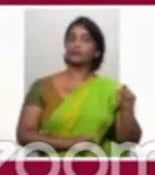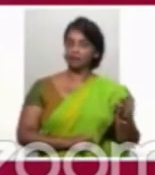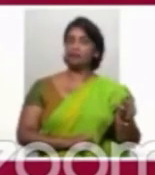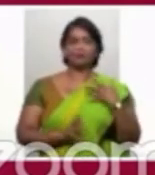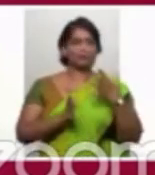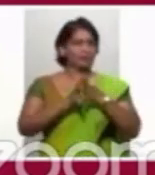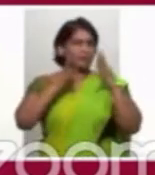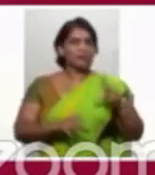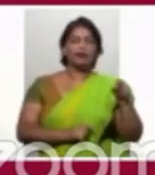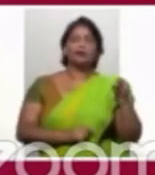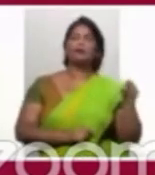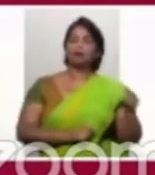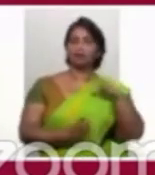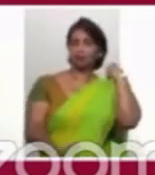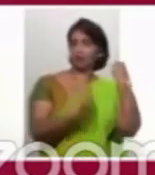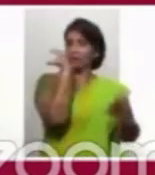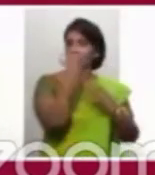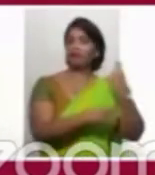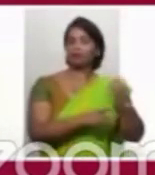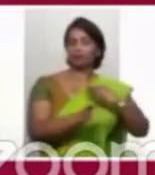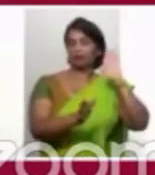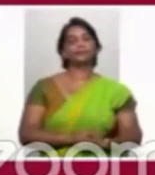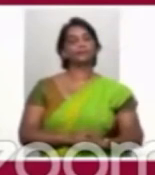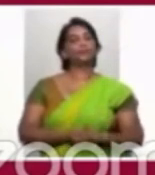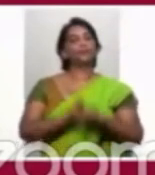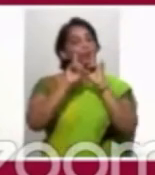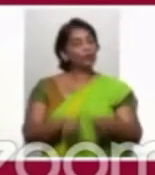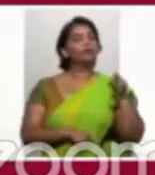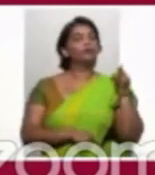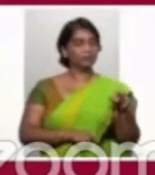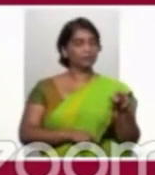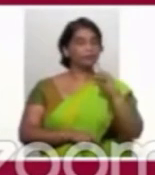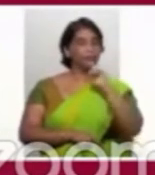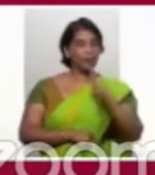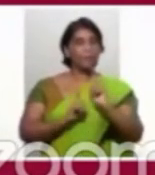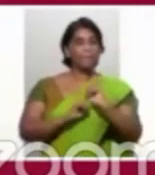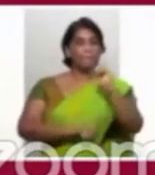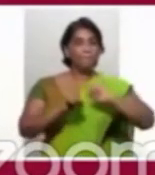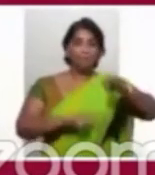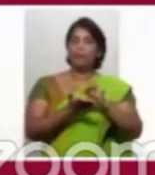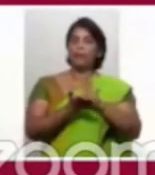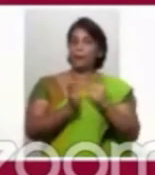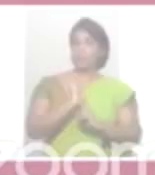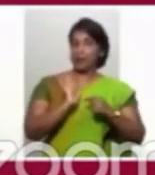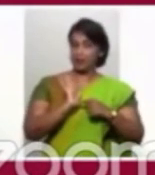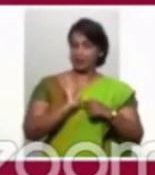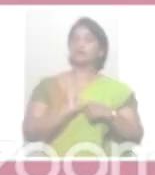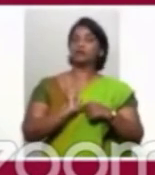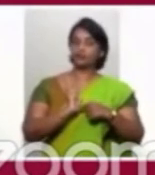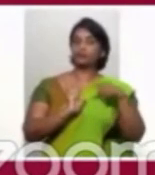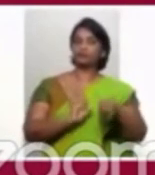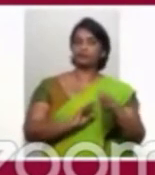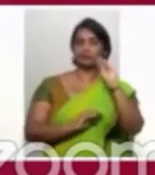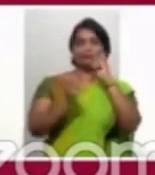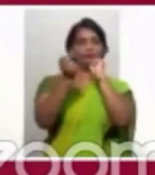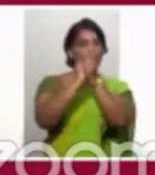මේ අසීමිතව තියෙන වරප්‍රසාද ඉවත් කරන්න කියලා. ඒ සඳහා වෙච්ච පාර්ලිමේන්තුවේ සම්මත වෙච්ච පනත් තියෙනවා. ඒවැයි යම්